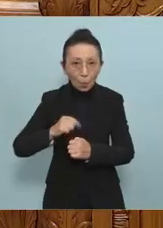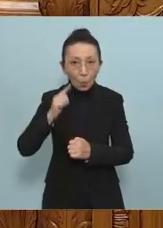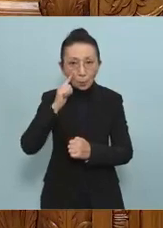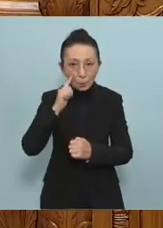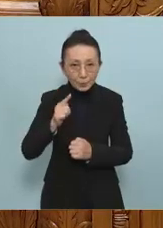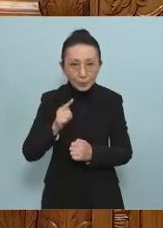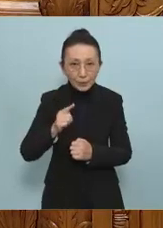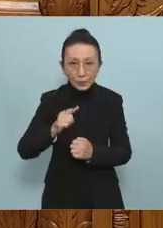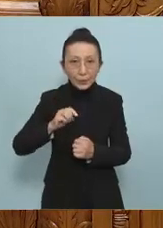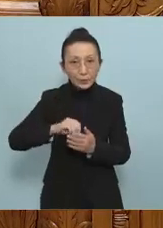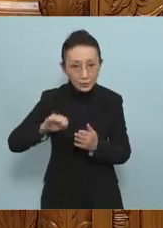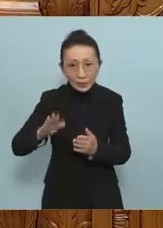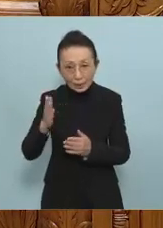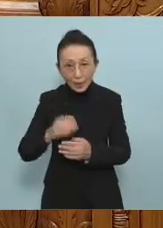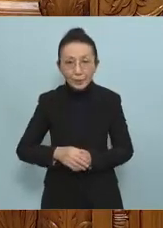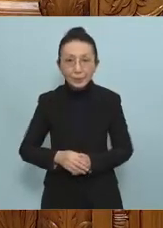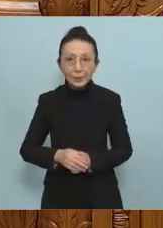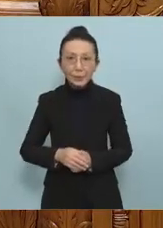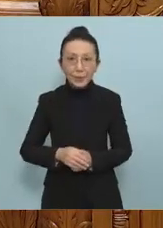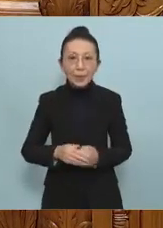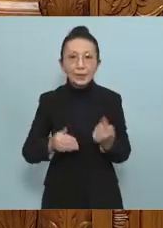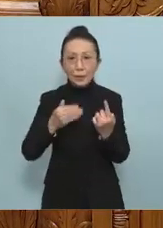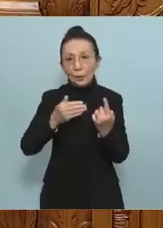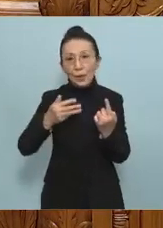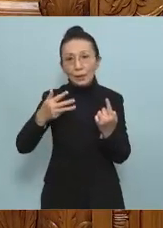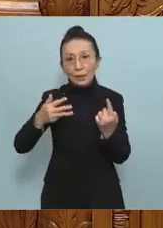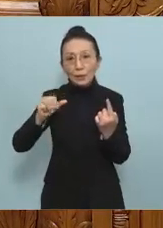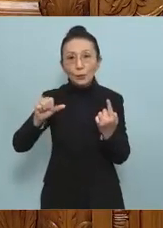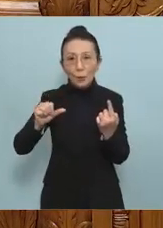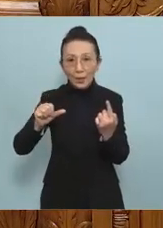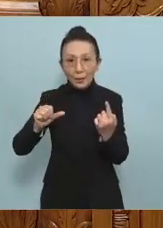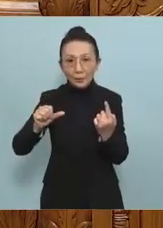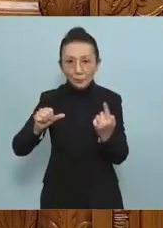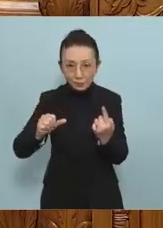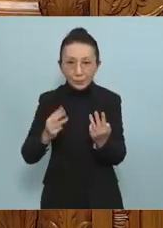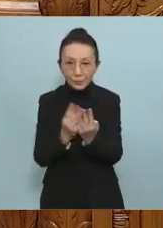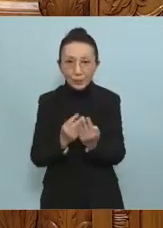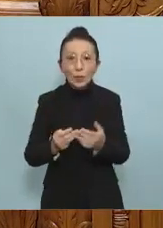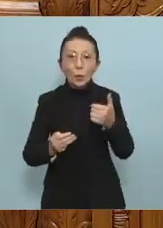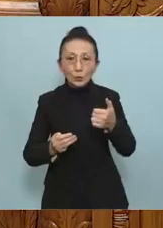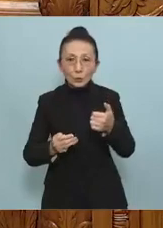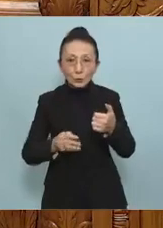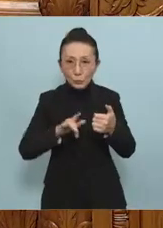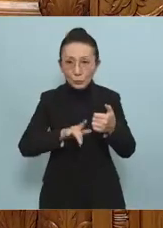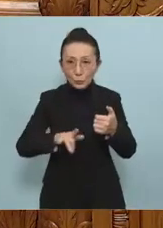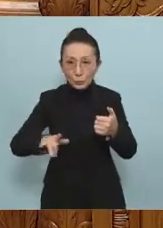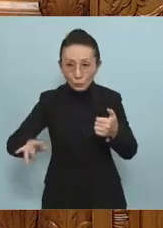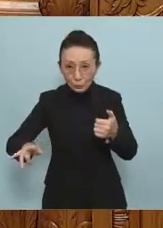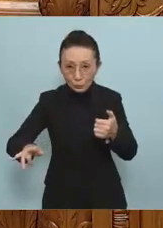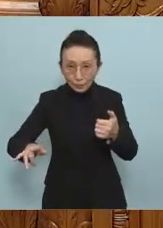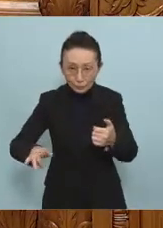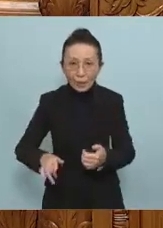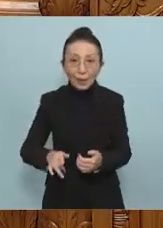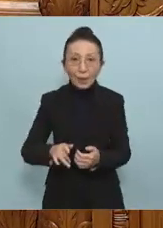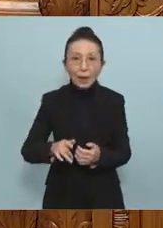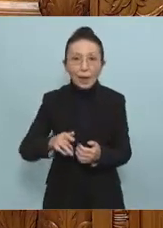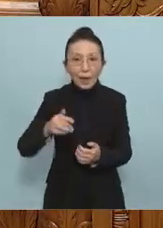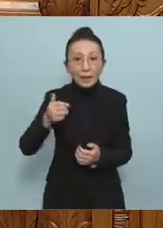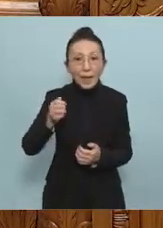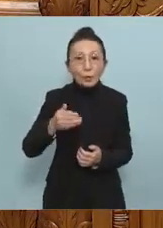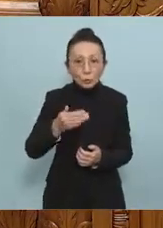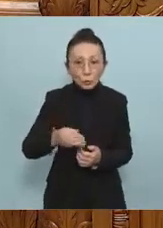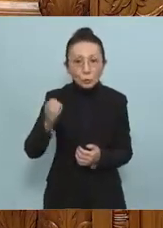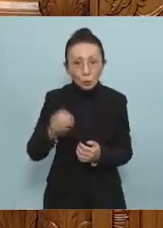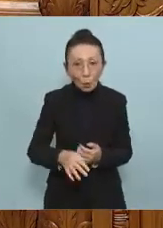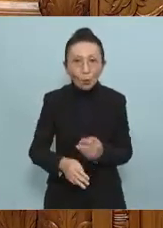故を繰り返しています。1985年に50機が配備されて以降、燃料タンクの投棄20回、模